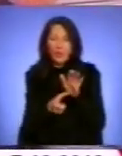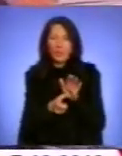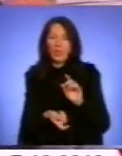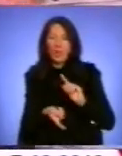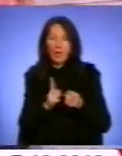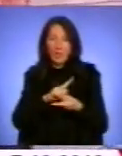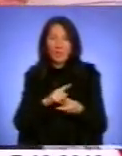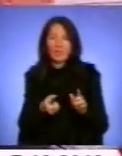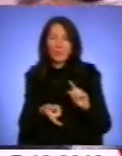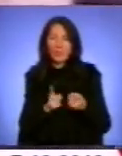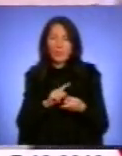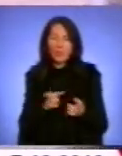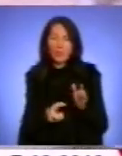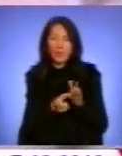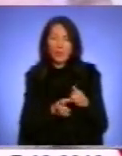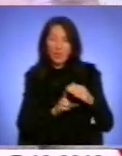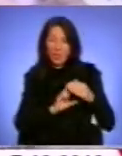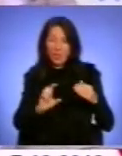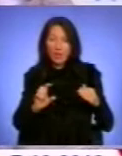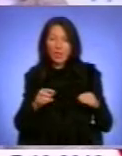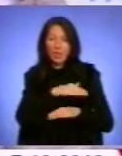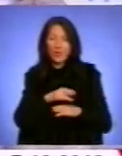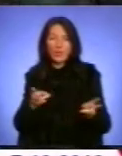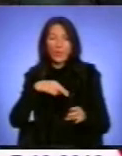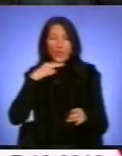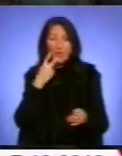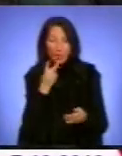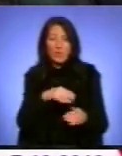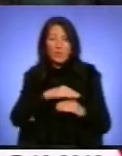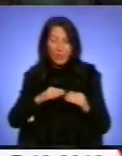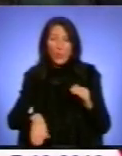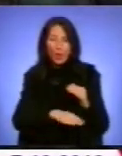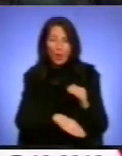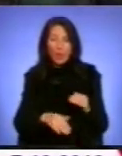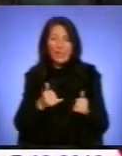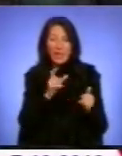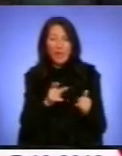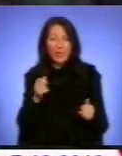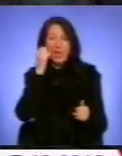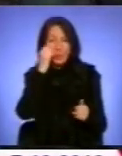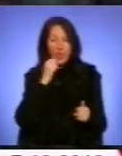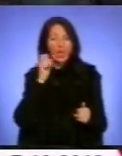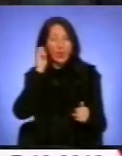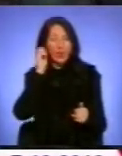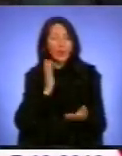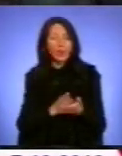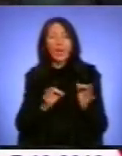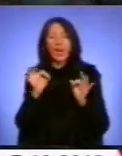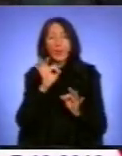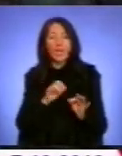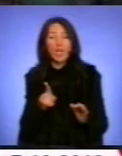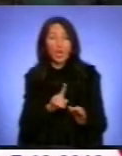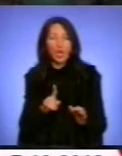підбори танкеткою. На вулиці треба уважно дивитися під ноги. Для людей похилого віку є рекомендації,